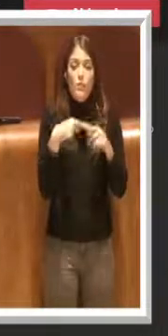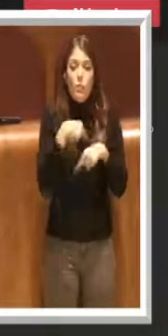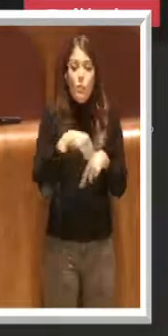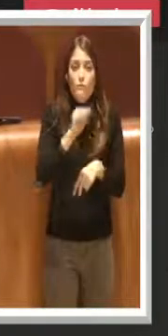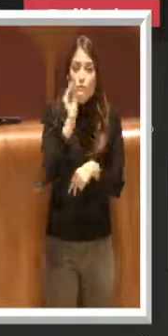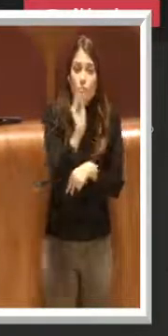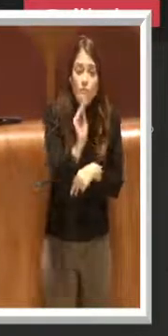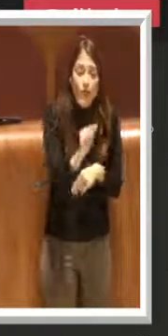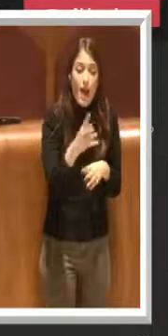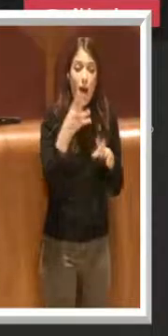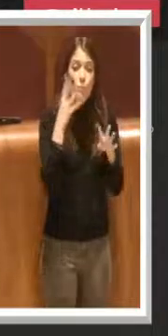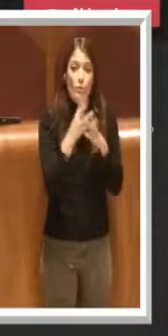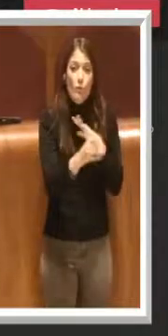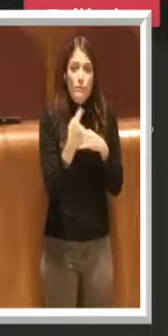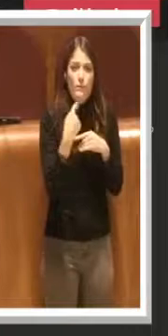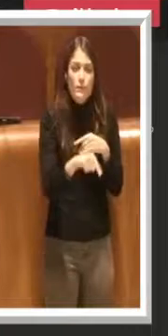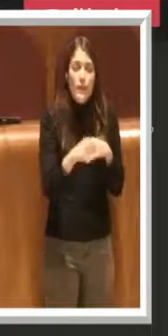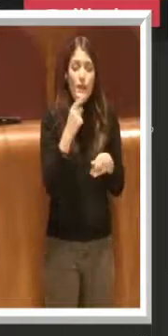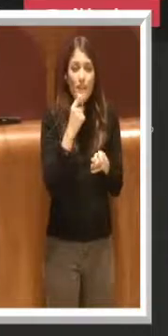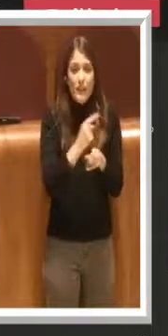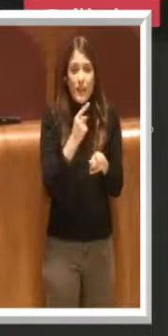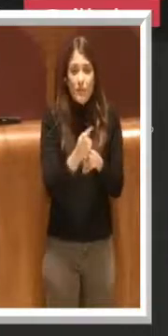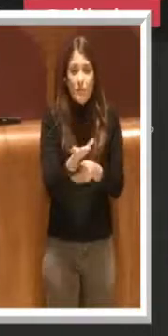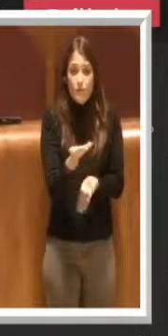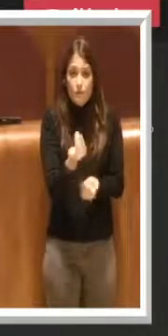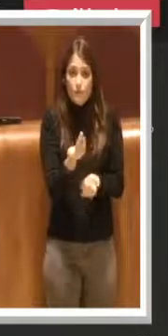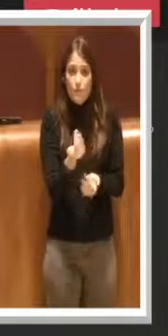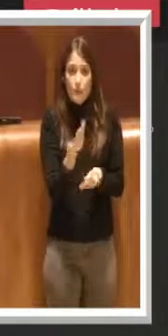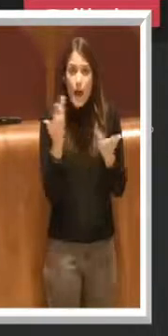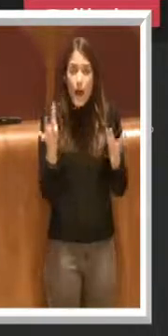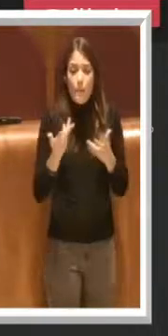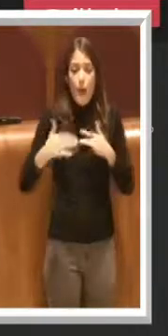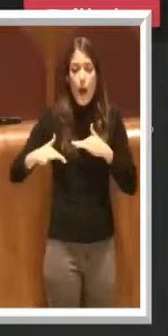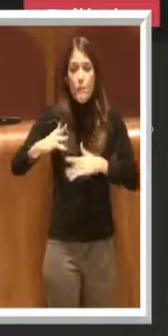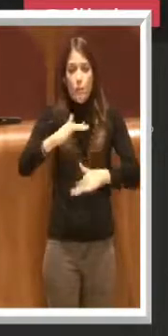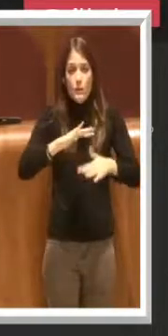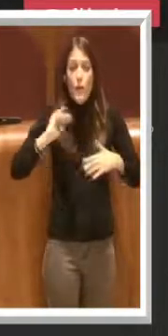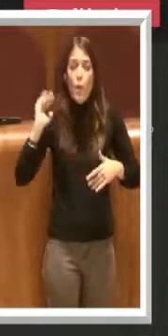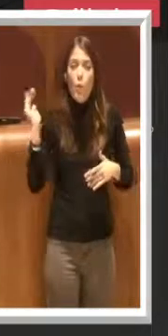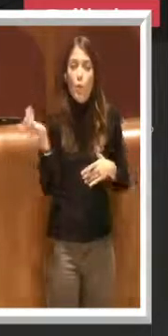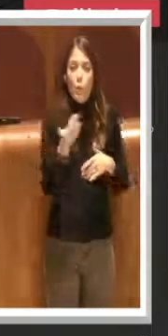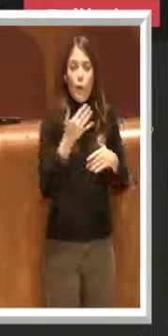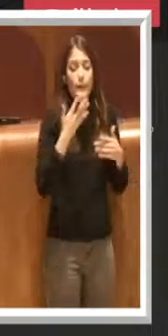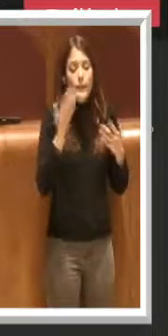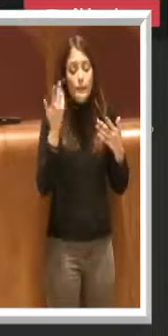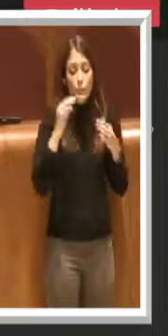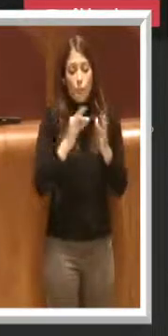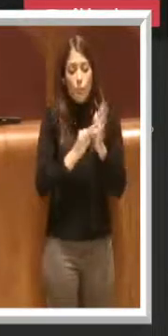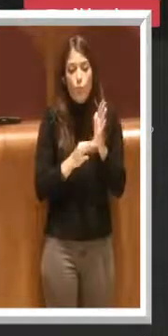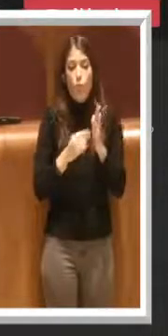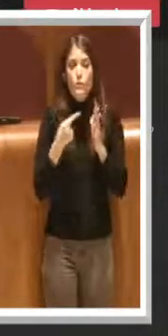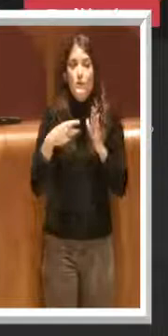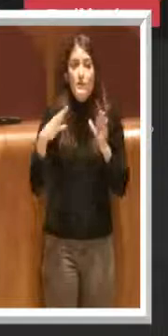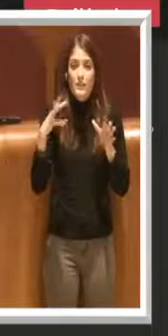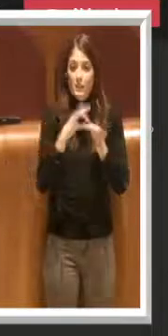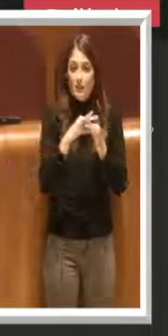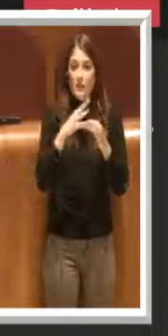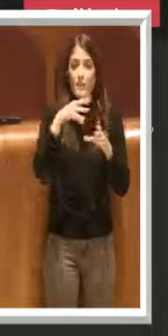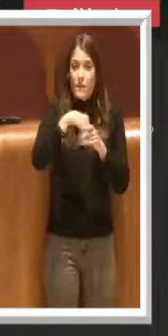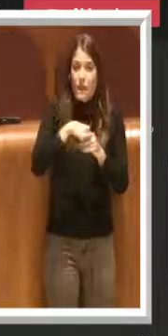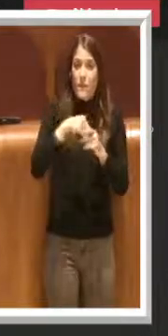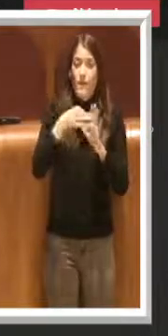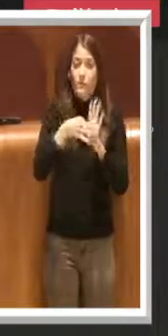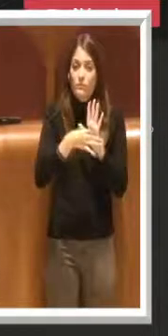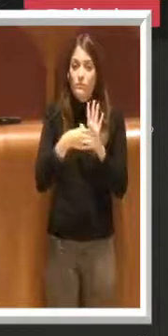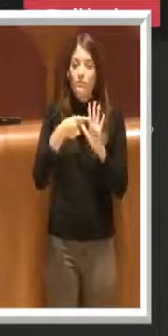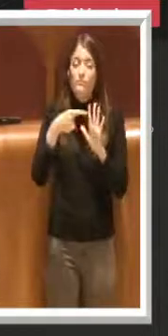approfondimenti vengano fatti proprio per armonizzare tutti i punti elencati nell'ordine del giorno con i contenuti